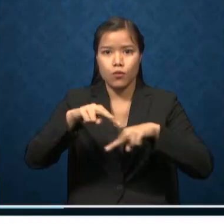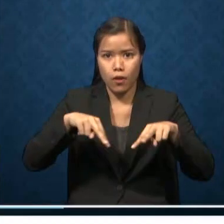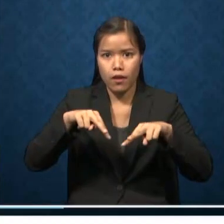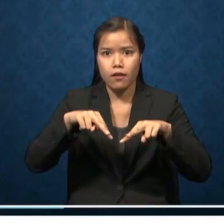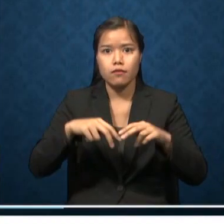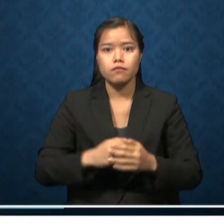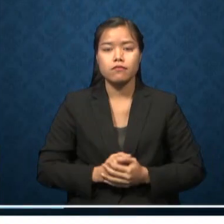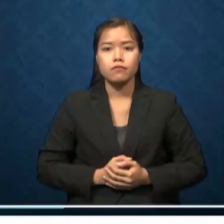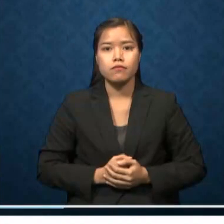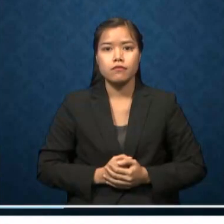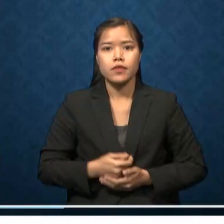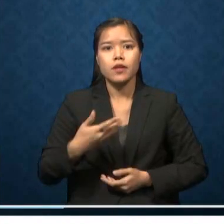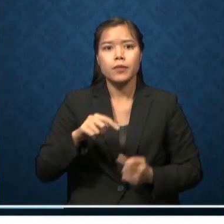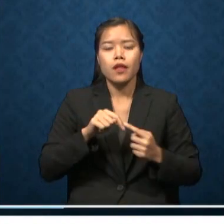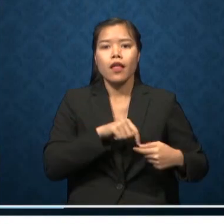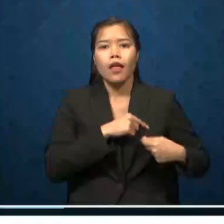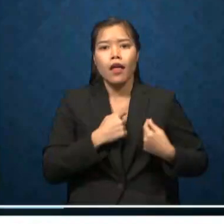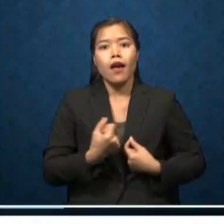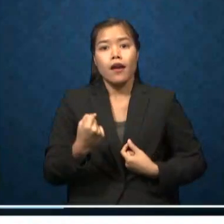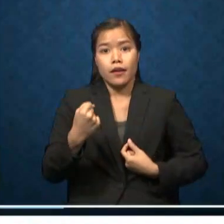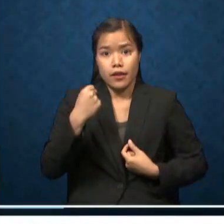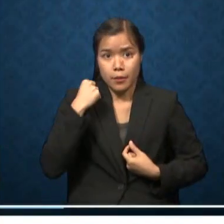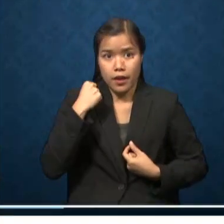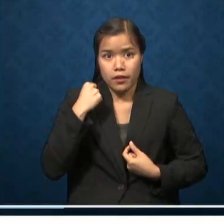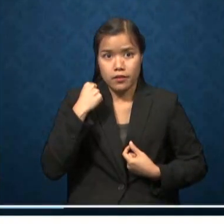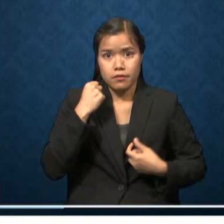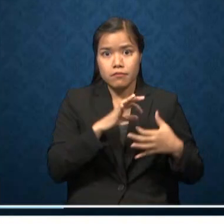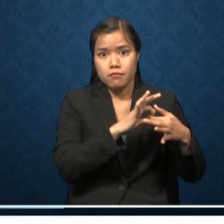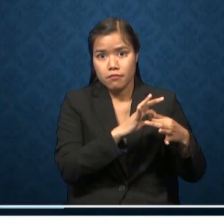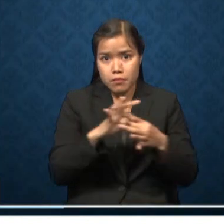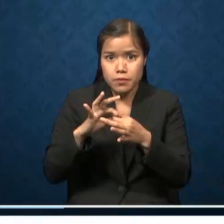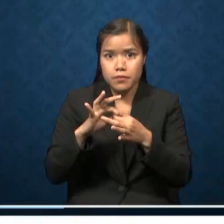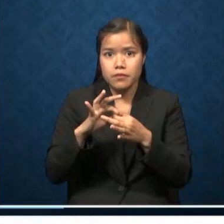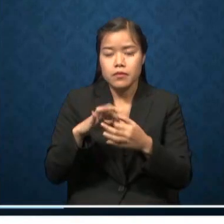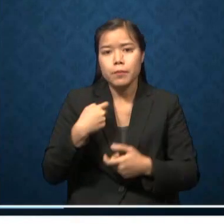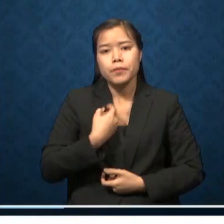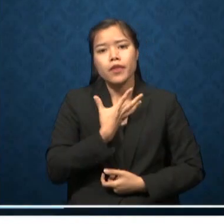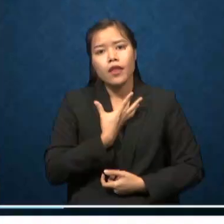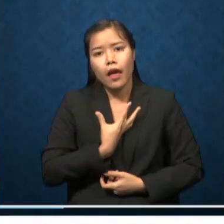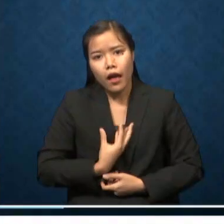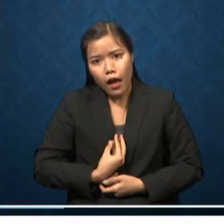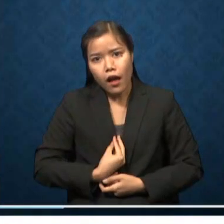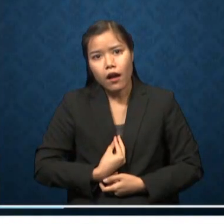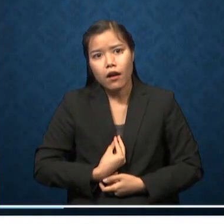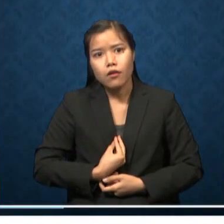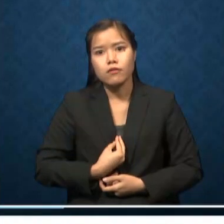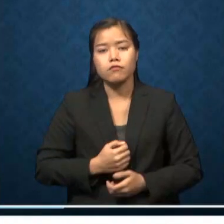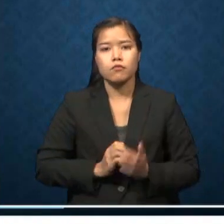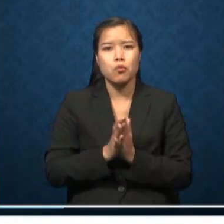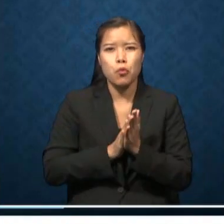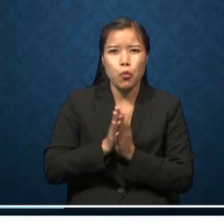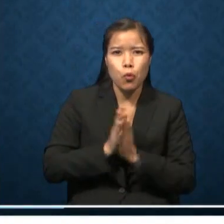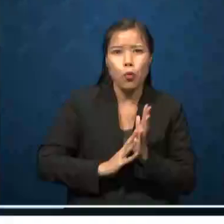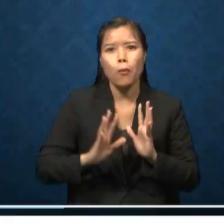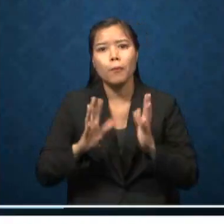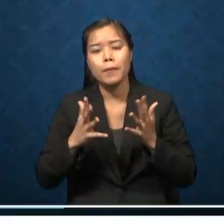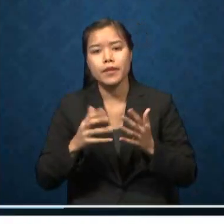อคิวก็คือภาวะความเข้มแข็งทางใจีที่เราลิงก์กับเรื่องของ burn Outหรือภาวะหมดไฟตรงนี้เรากำลังจะเป็นส่วนสำคัญนะคะที่จะบูรนาการ